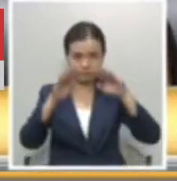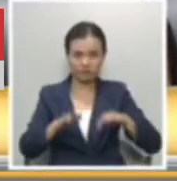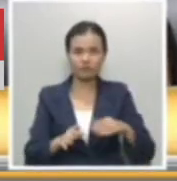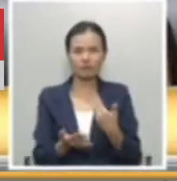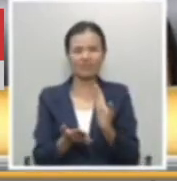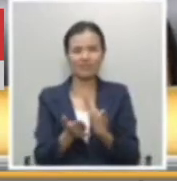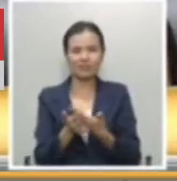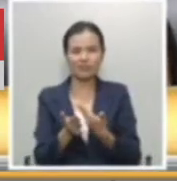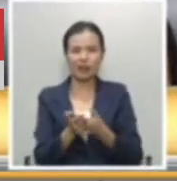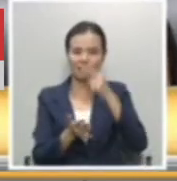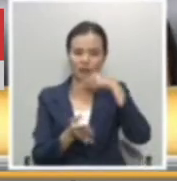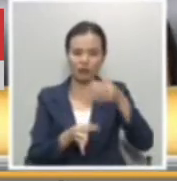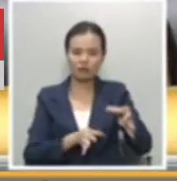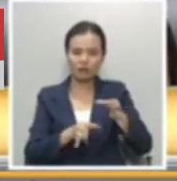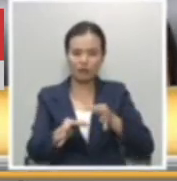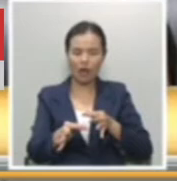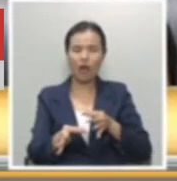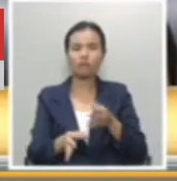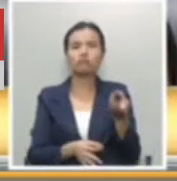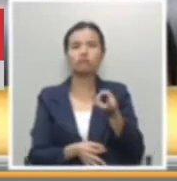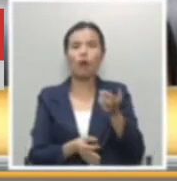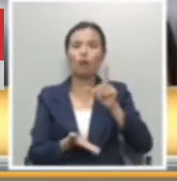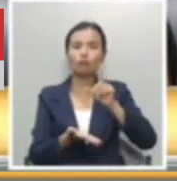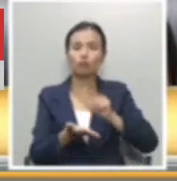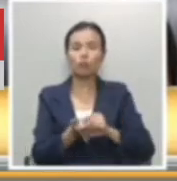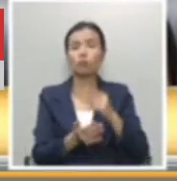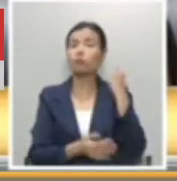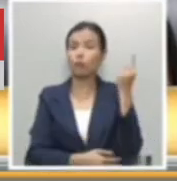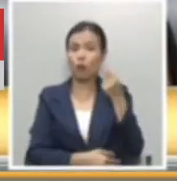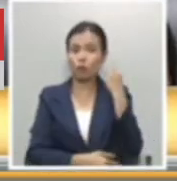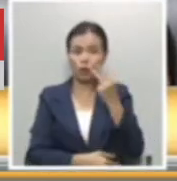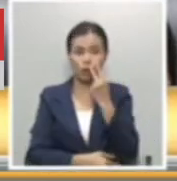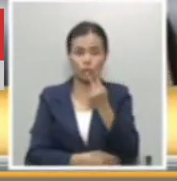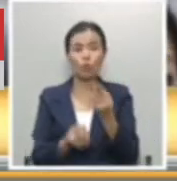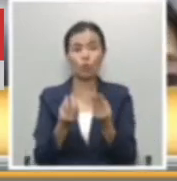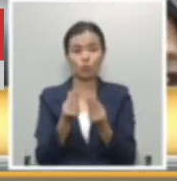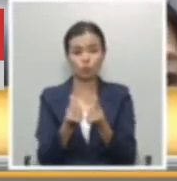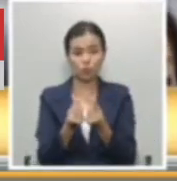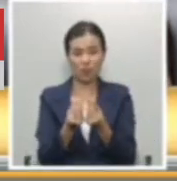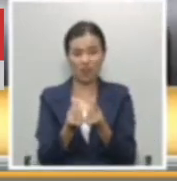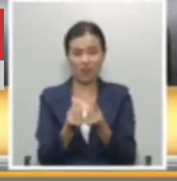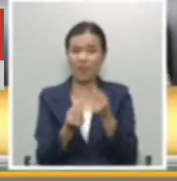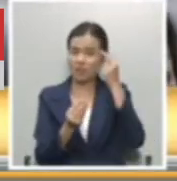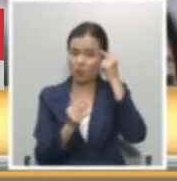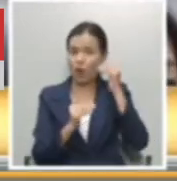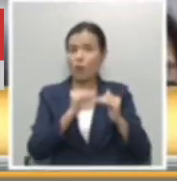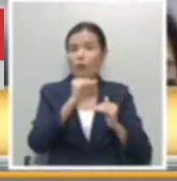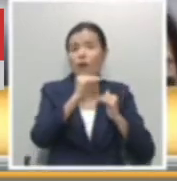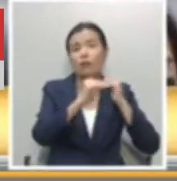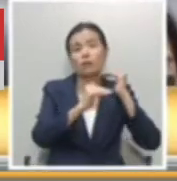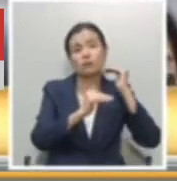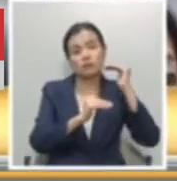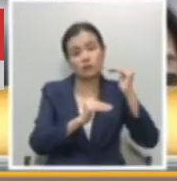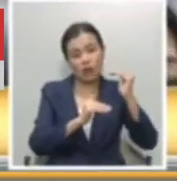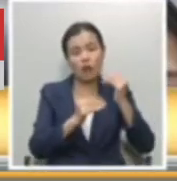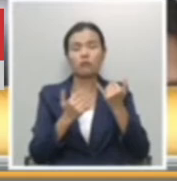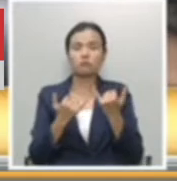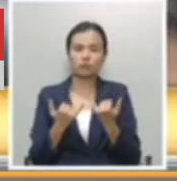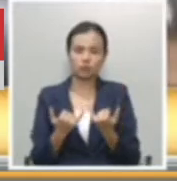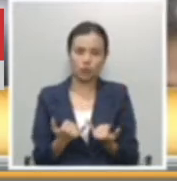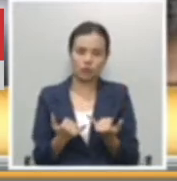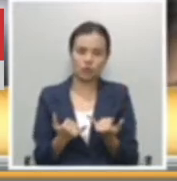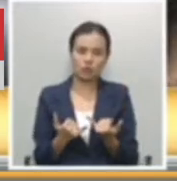ซึ่งอันนี้ก็เข้าใจได้นะครับส่วนการท่องเที่ยวครับท่านประธานดูตัวเลขนิดหนึ่งที่คาดว่าจะเติบโตครับกลายเป็น